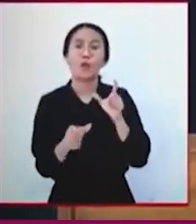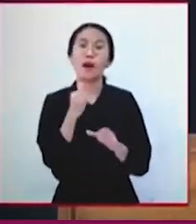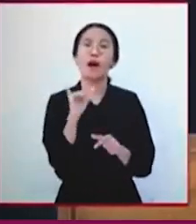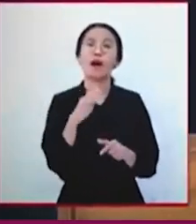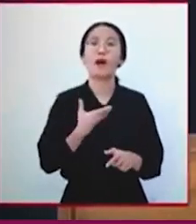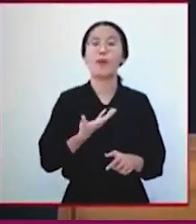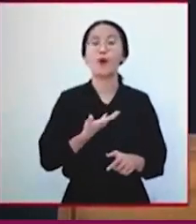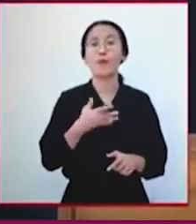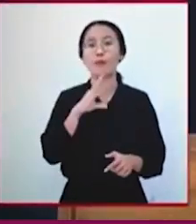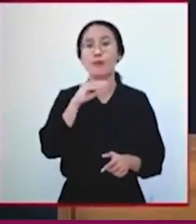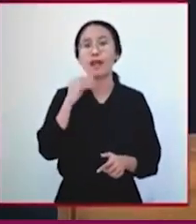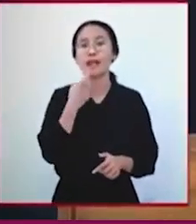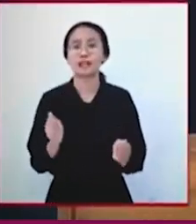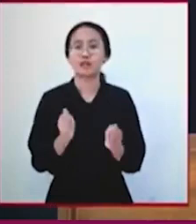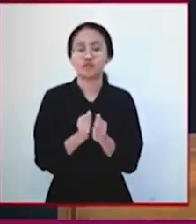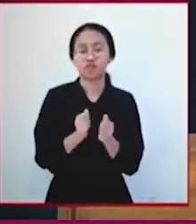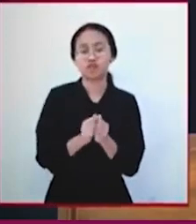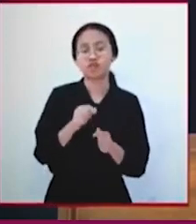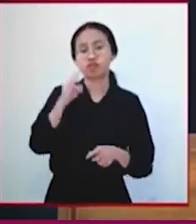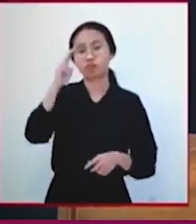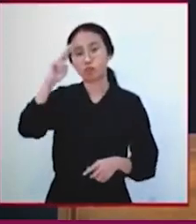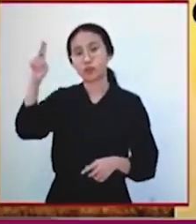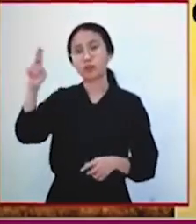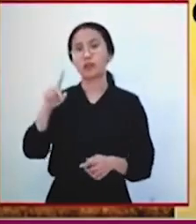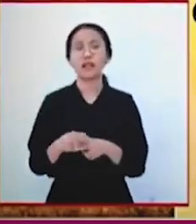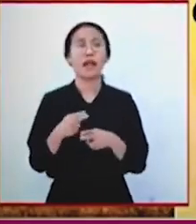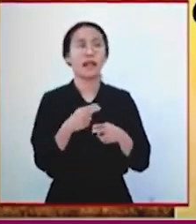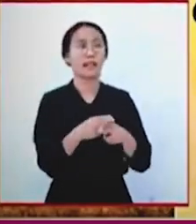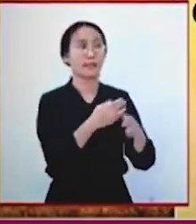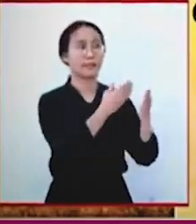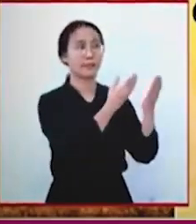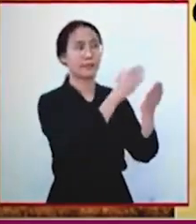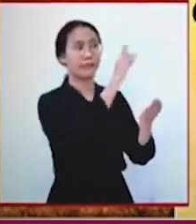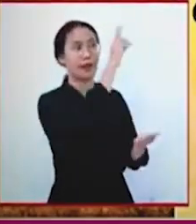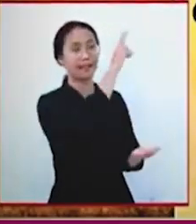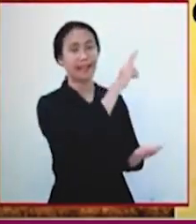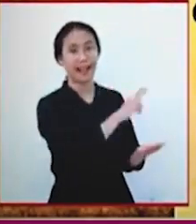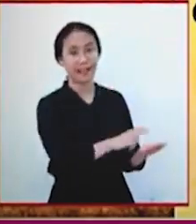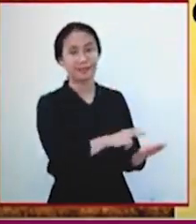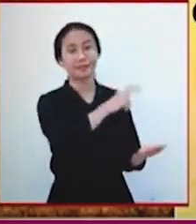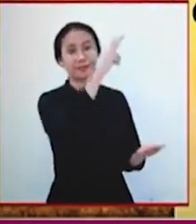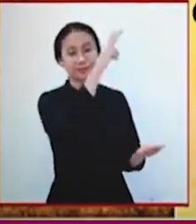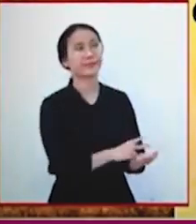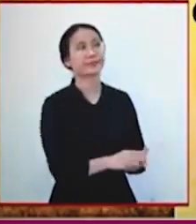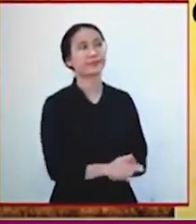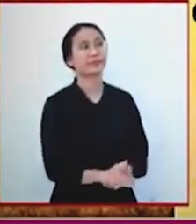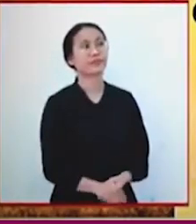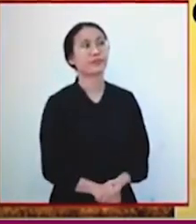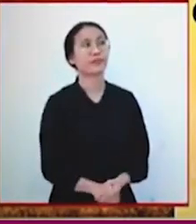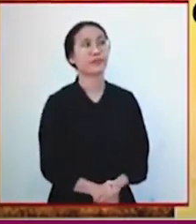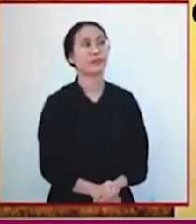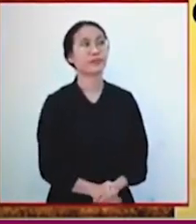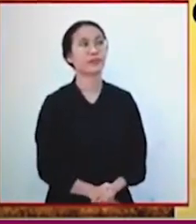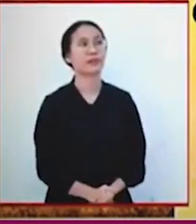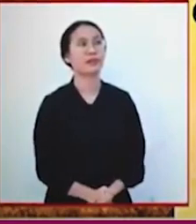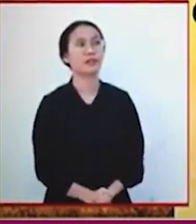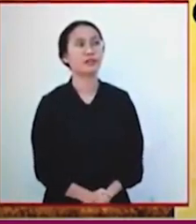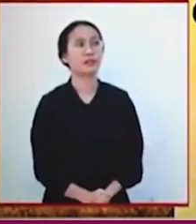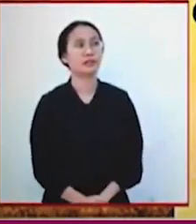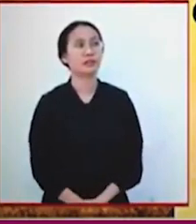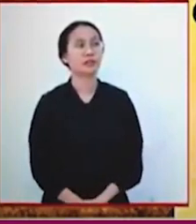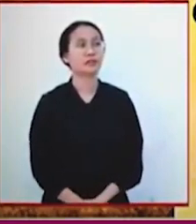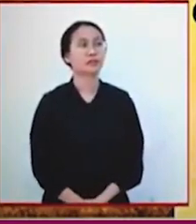harus hati-hati karena jadi sore perhatikan pohon berlima F1 Janganlah buru-buru dengan mulutmu Janganlah hatimu lekas-lekas